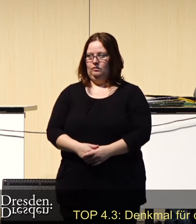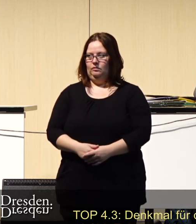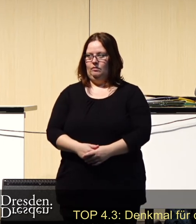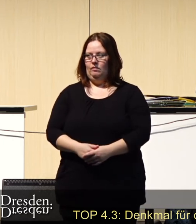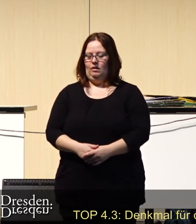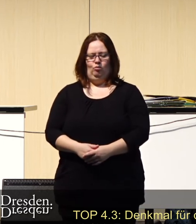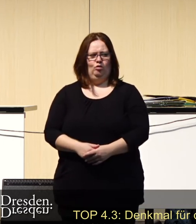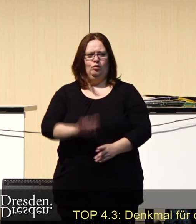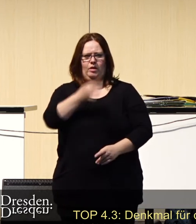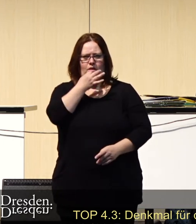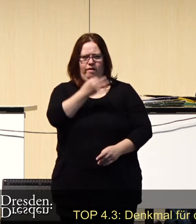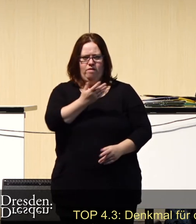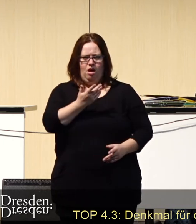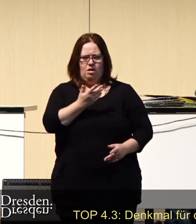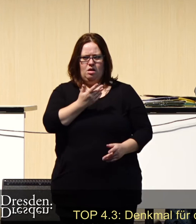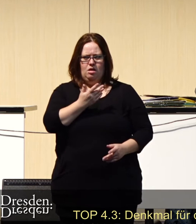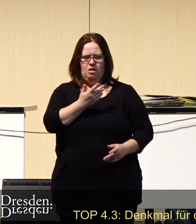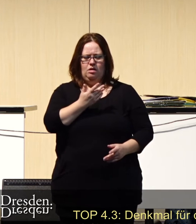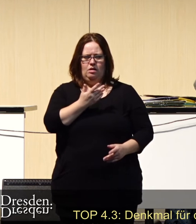Ja, ich gestatte mir noch eine Nachfrage, wenn Sie erlauben.